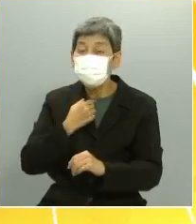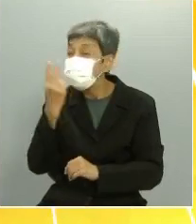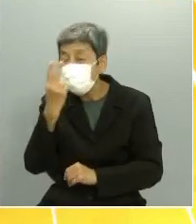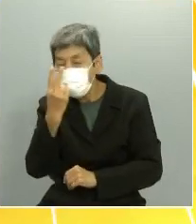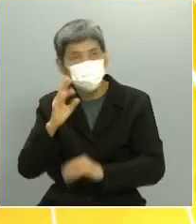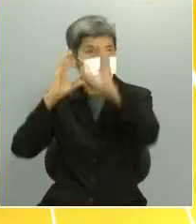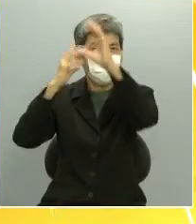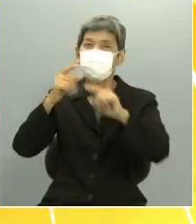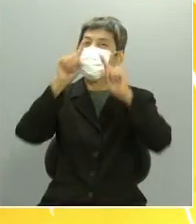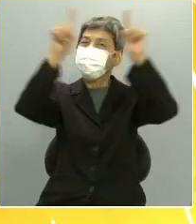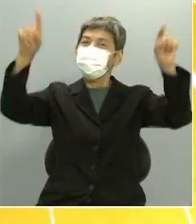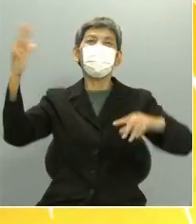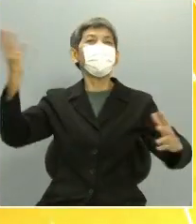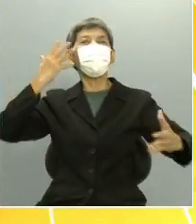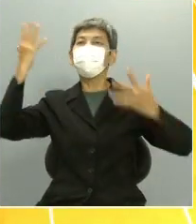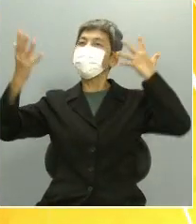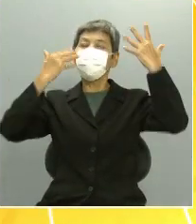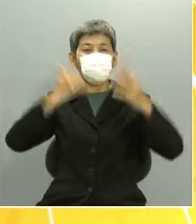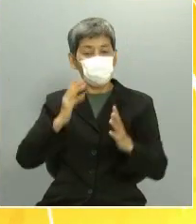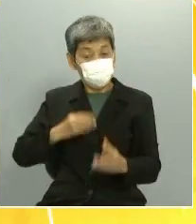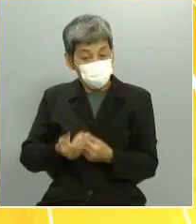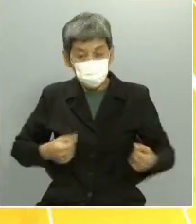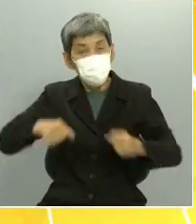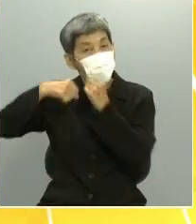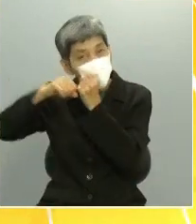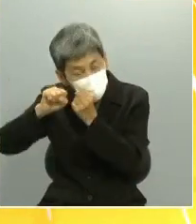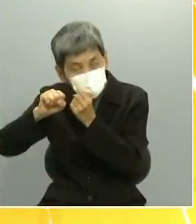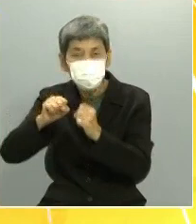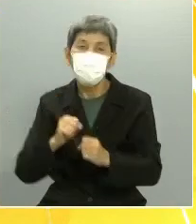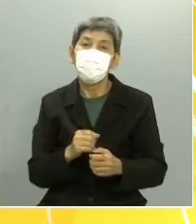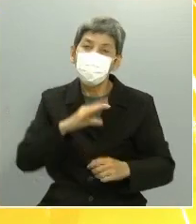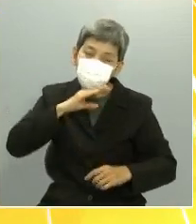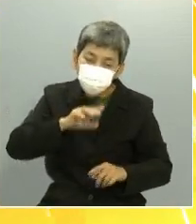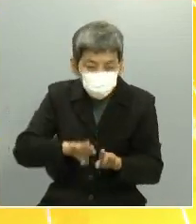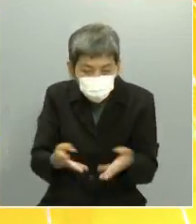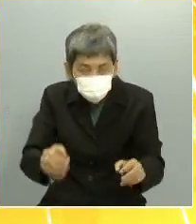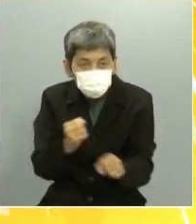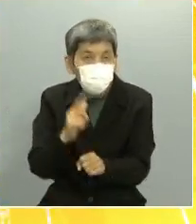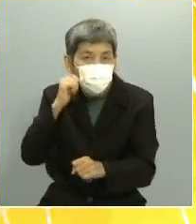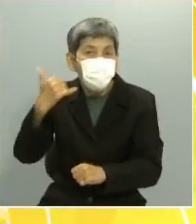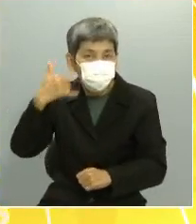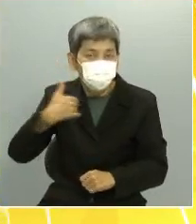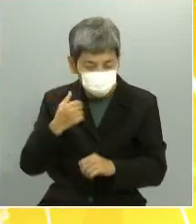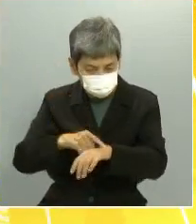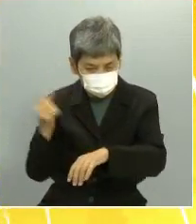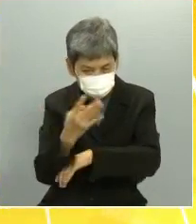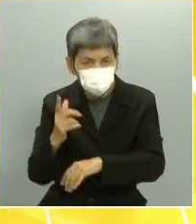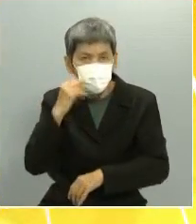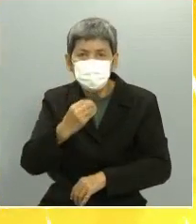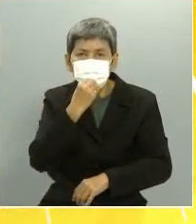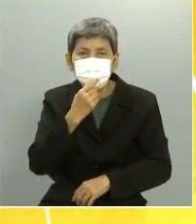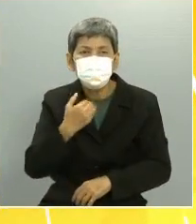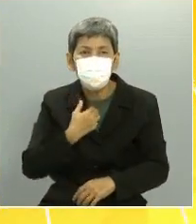ก็มาดูหนังกลางแปลงคนที่ได้คือแม่ค้าขายอ้อยควันขายปลาหมึกปิ้งอะไรเงี้ยก็คือแม่ผมก็โทรมาตีสี่เลยบอกแม่อยากกินปลาหมึก